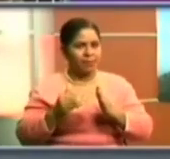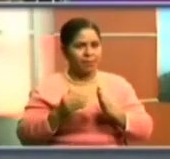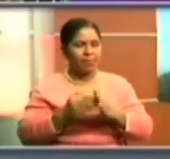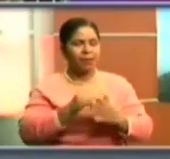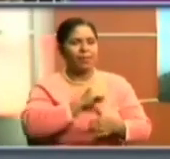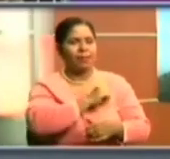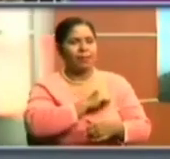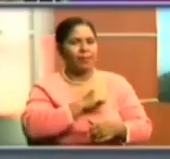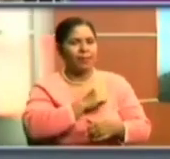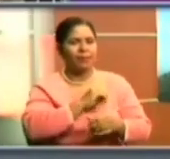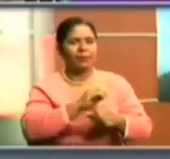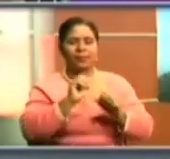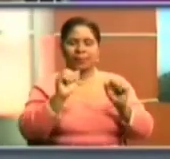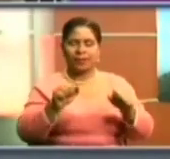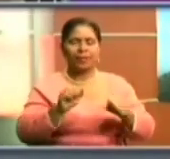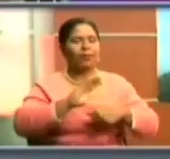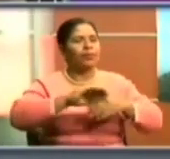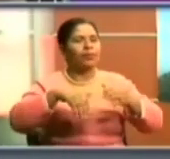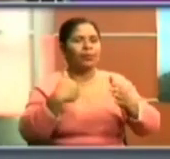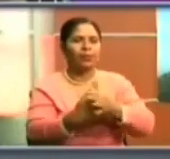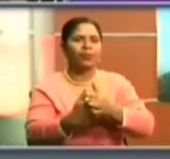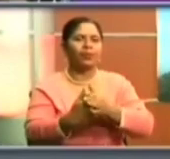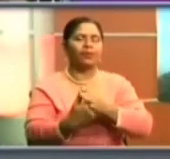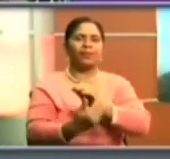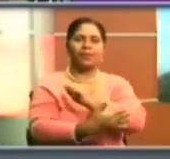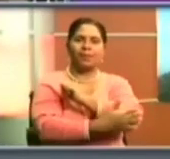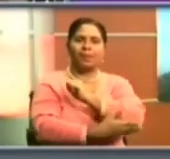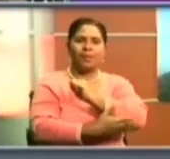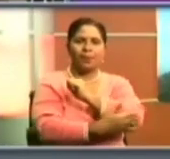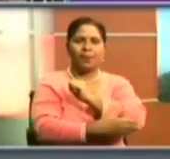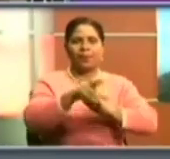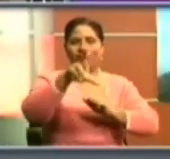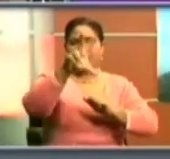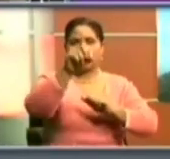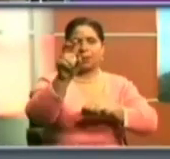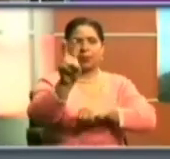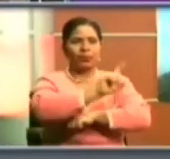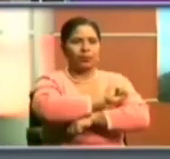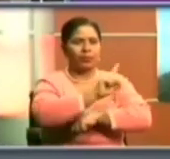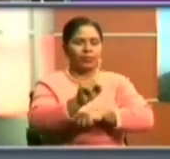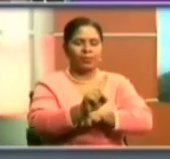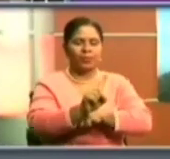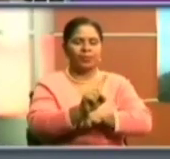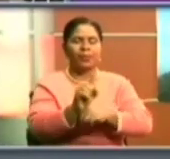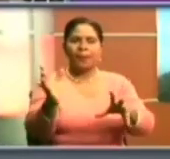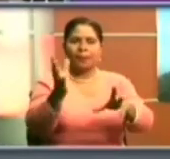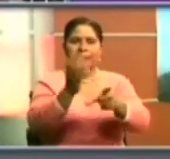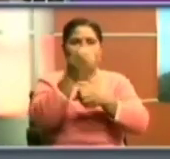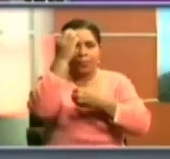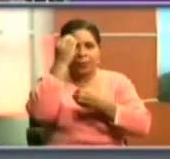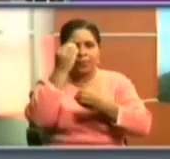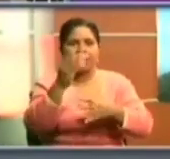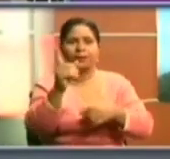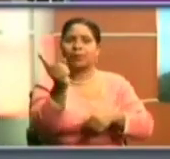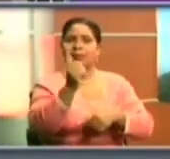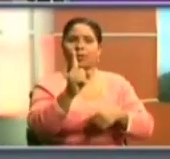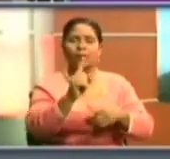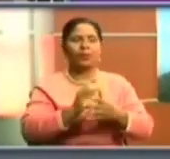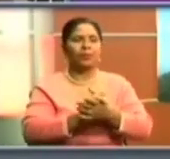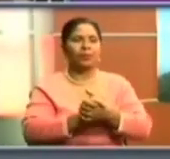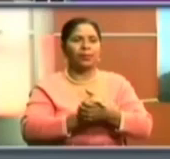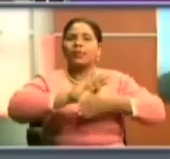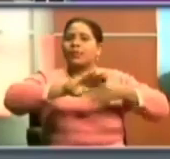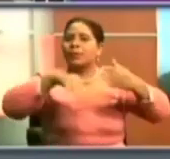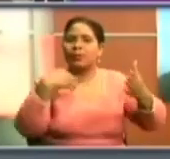agents pour le déployer sur le terrain pendant une période de 30 jours pour collecter des informations au niveau de